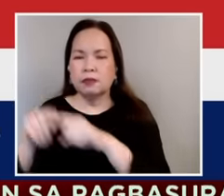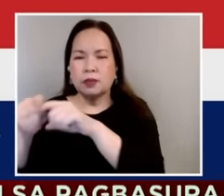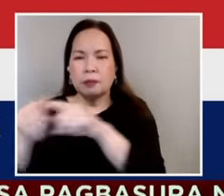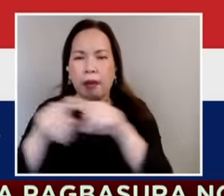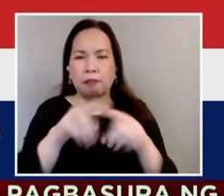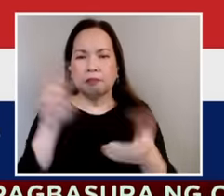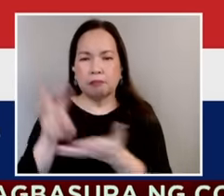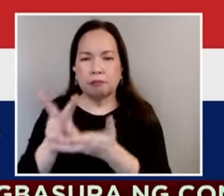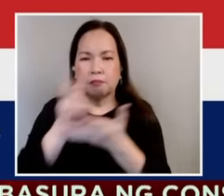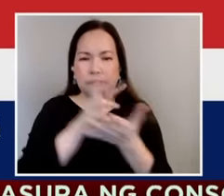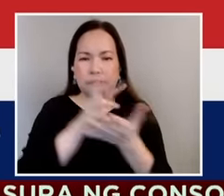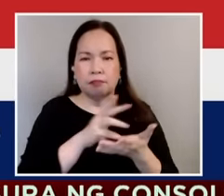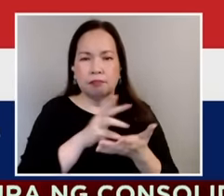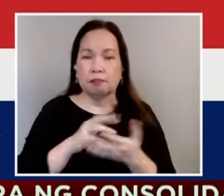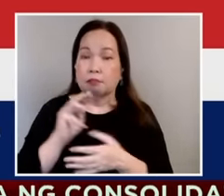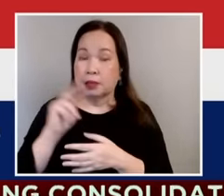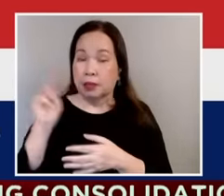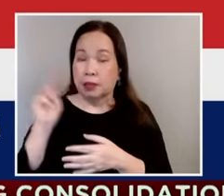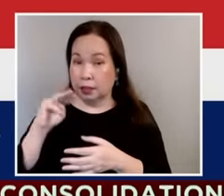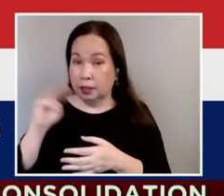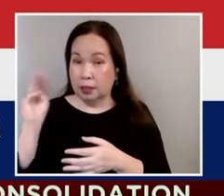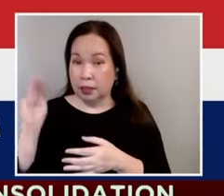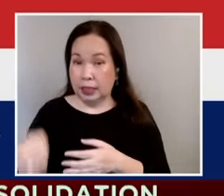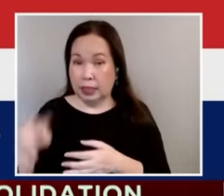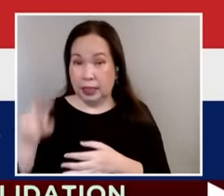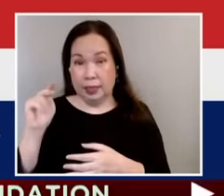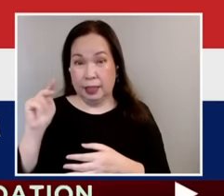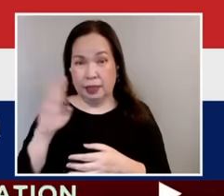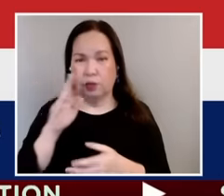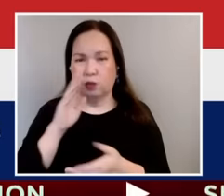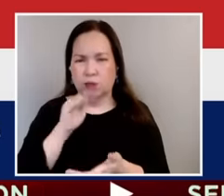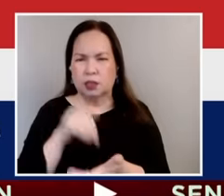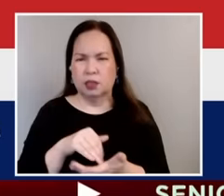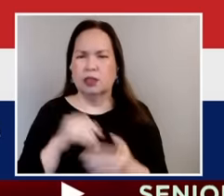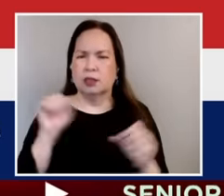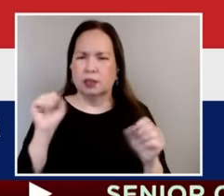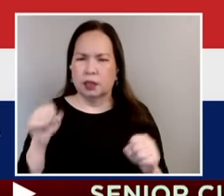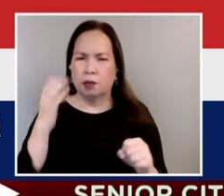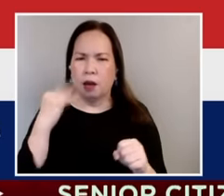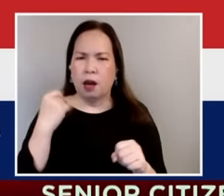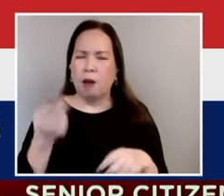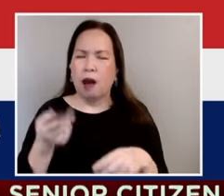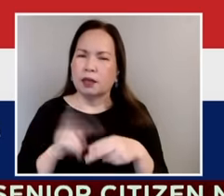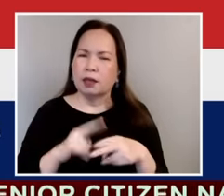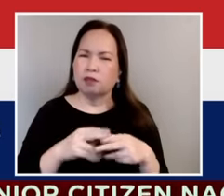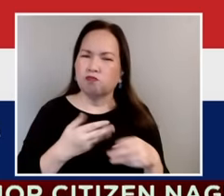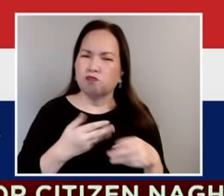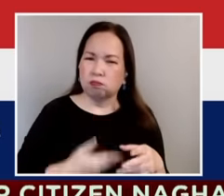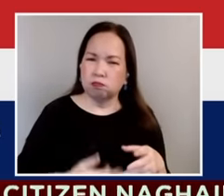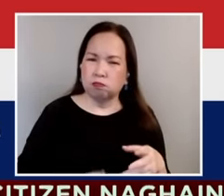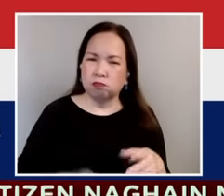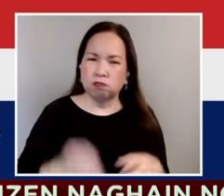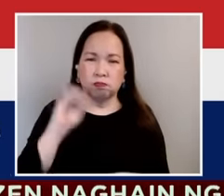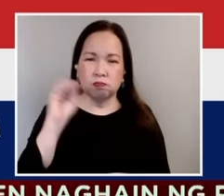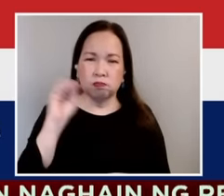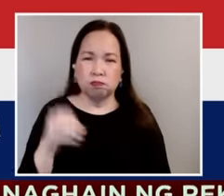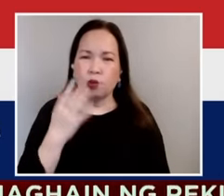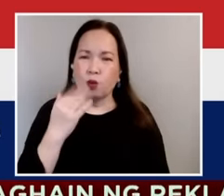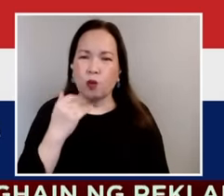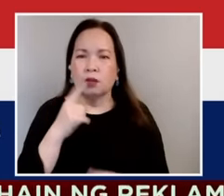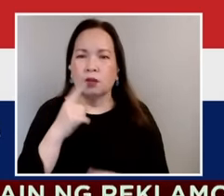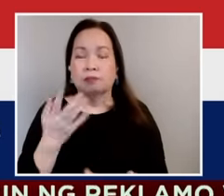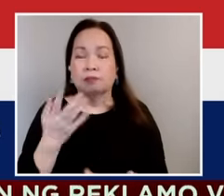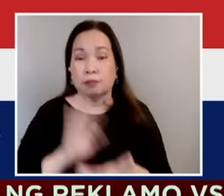Metro Manila being the center, it's possible that the increase in the hunger figure here was due to